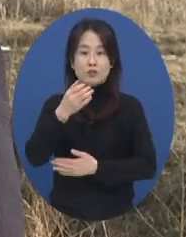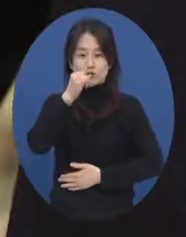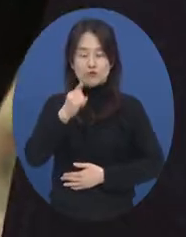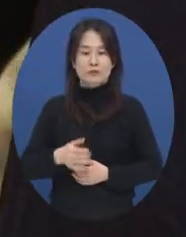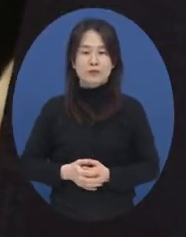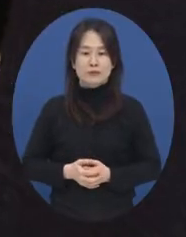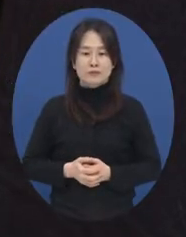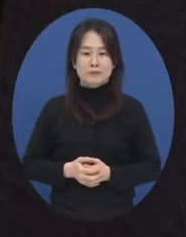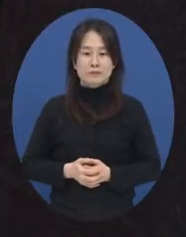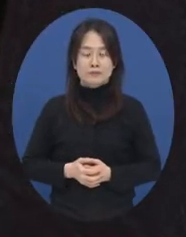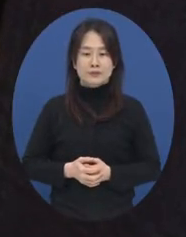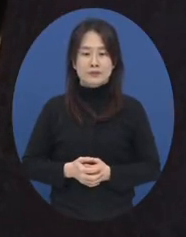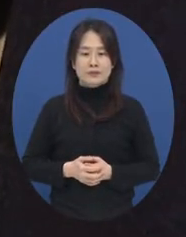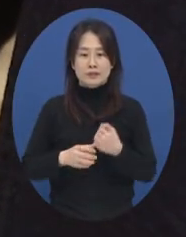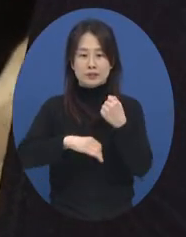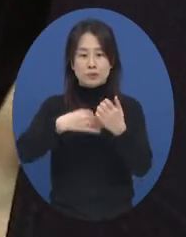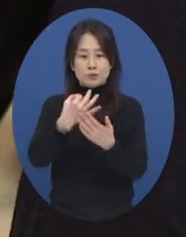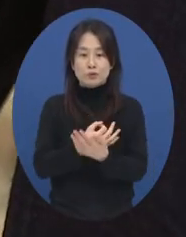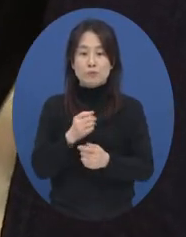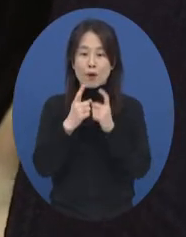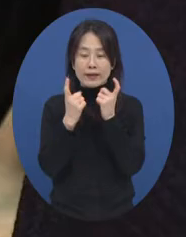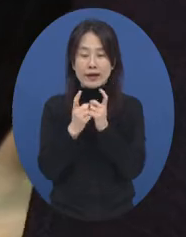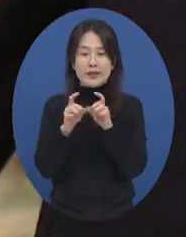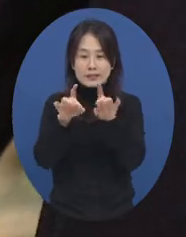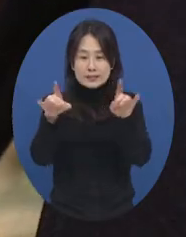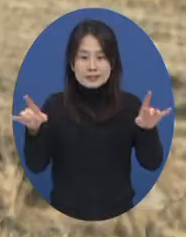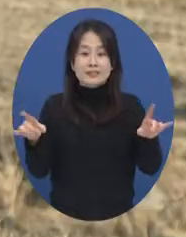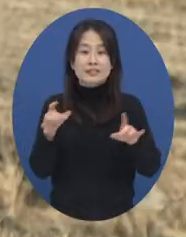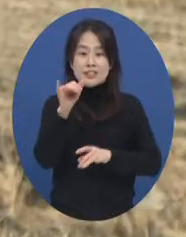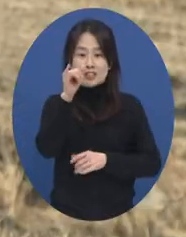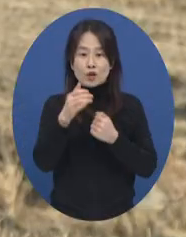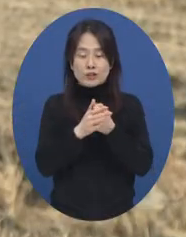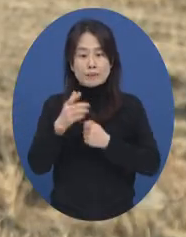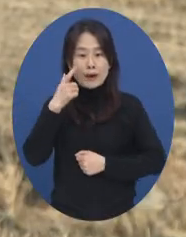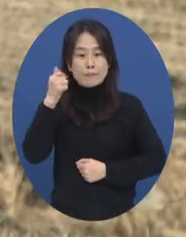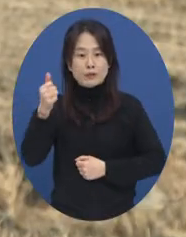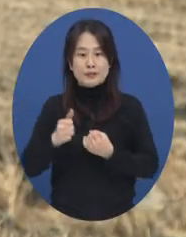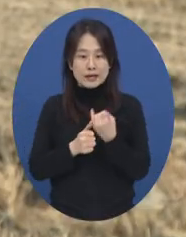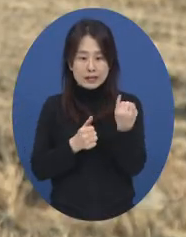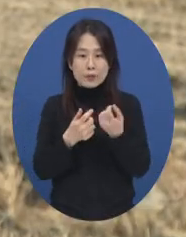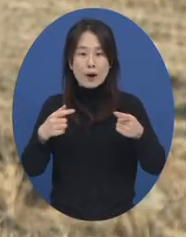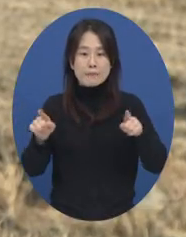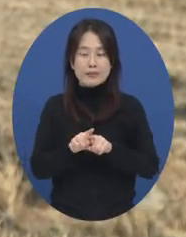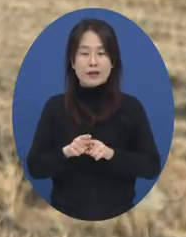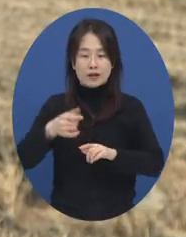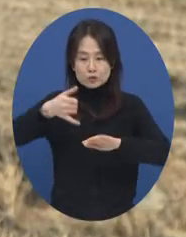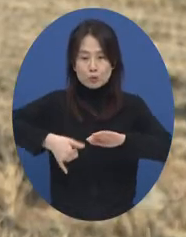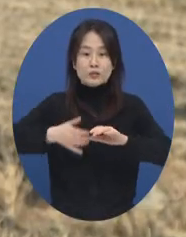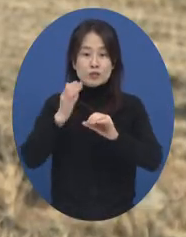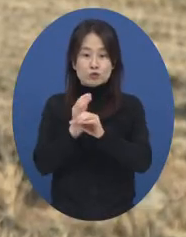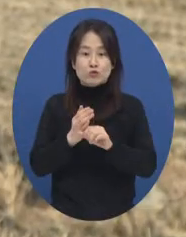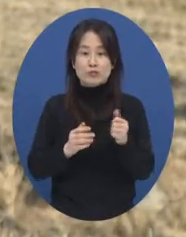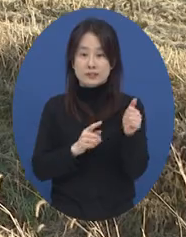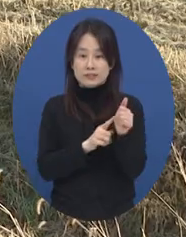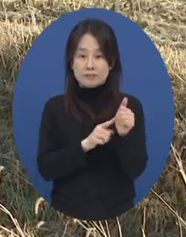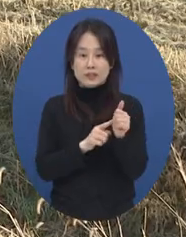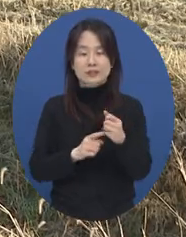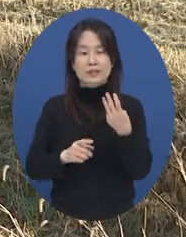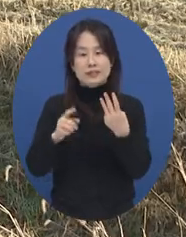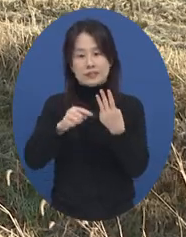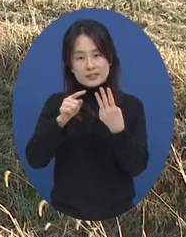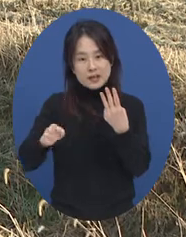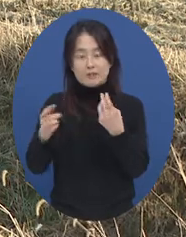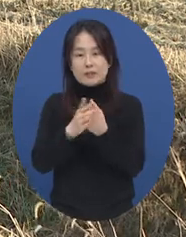있습니다 농민 기본소득 은 개를 농민에게 지급하기 때문에 아버지 아내와 함께 농사를 짓고 있는 장규성 씨의 경우